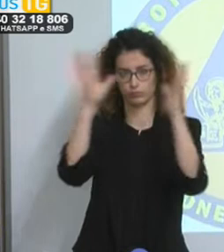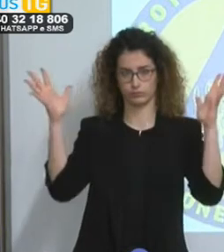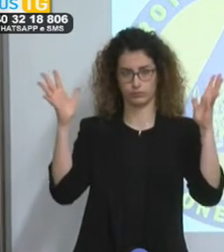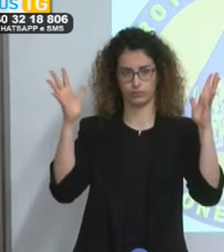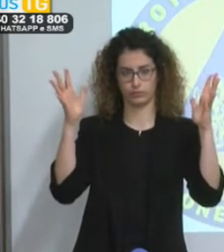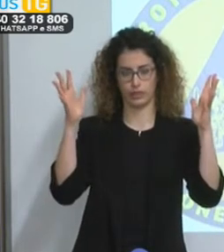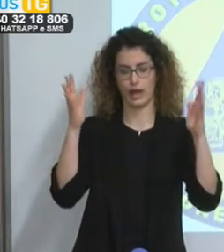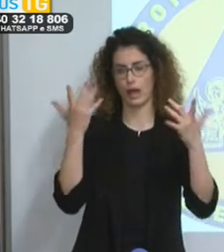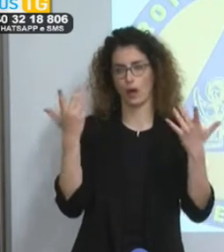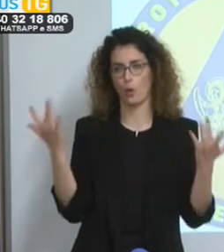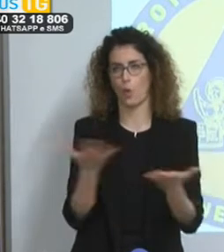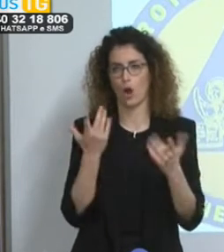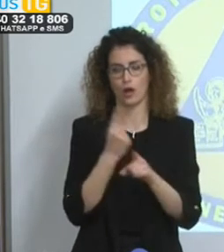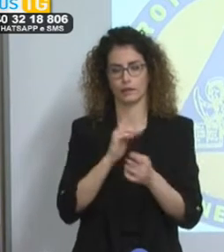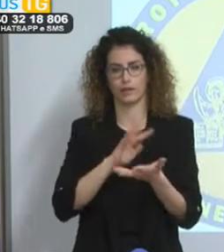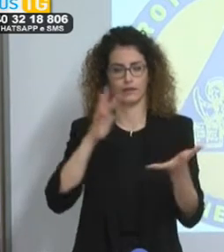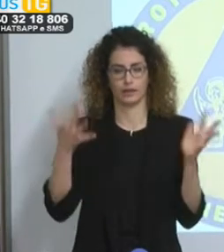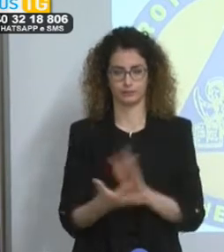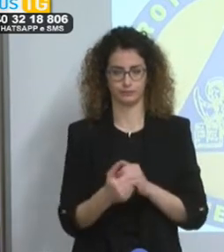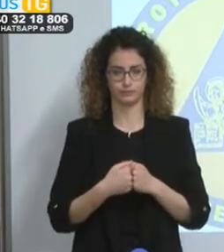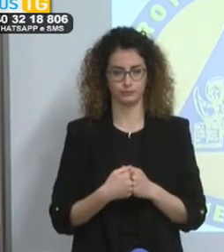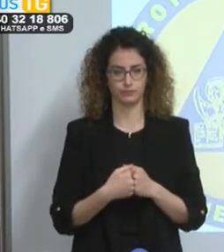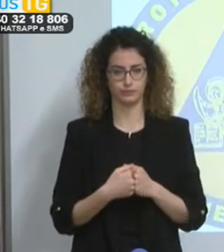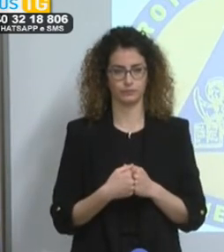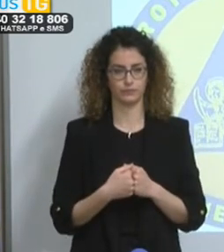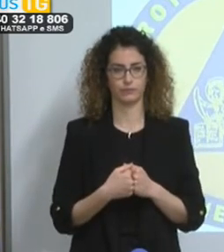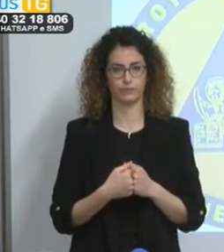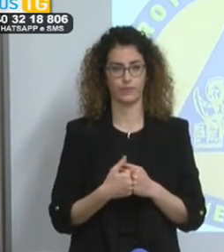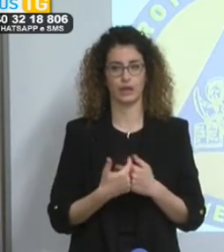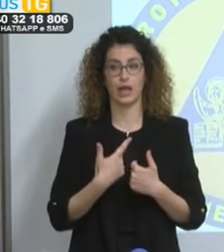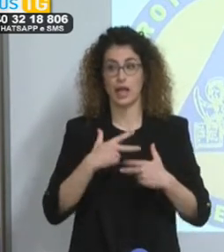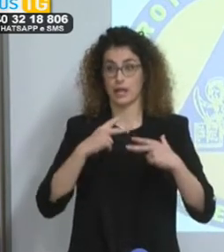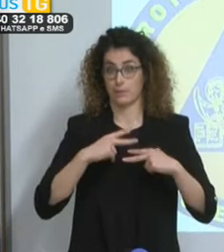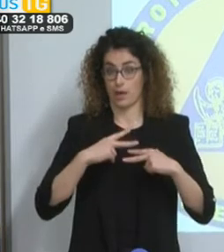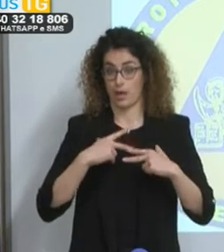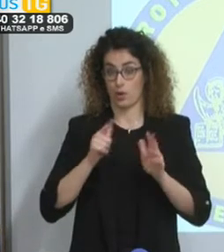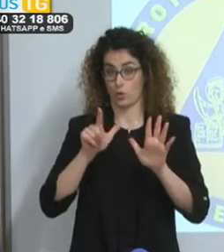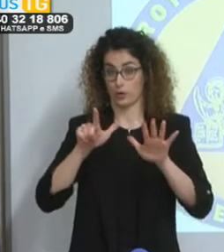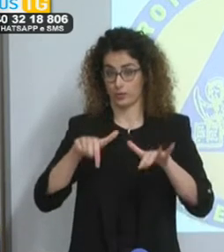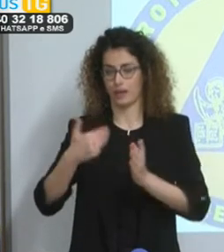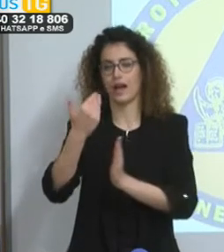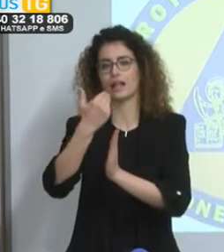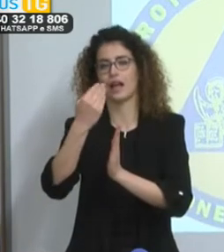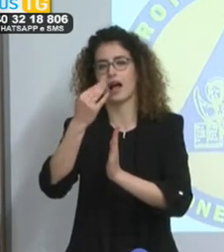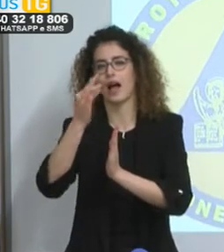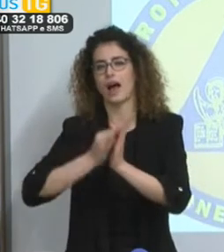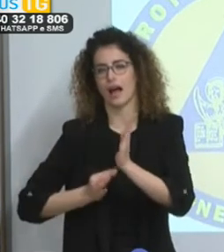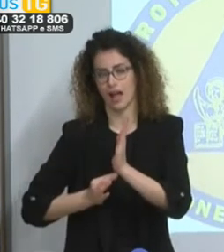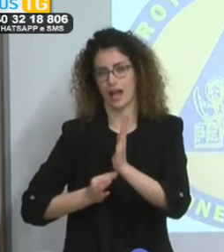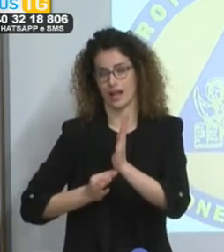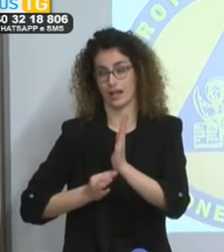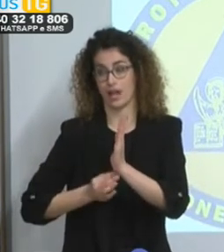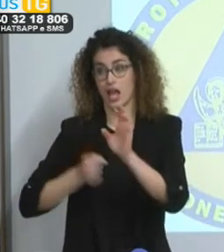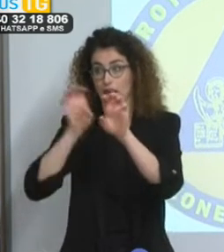comunque qualcosa deve cambiare. Si stanno chiudendo, spero in settimana, le linee guida che le regioni